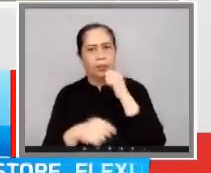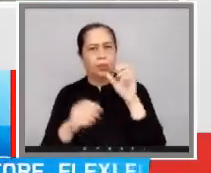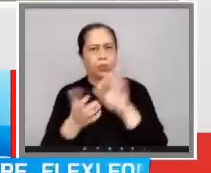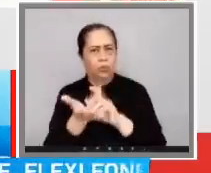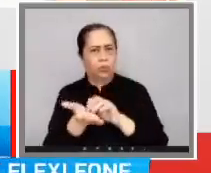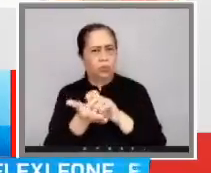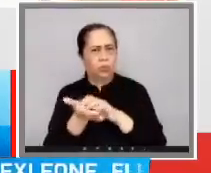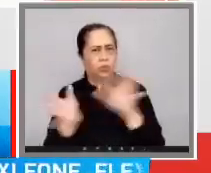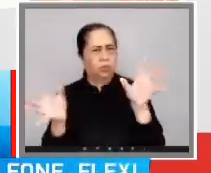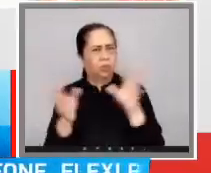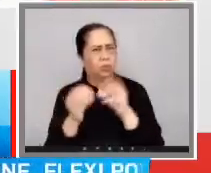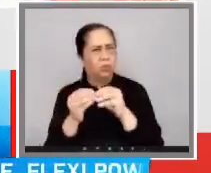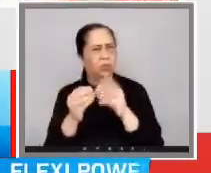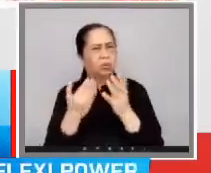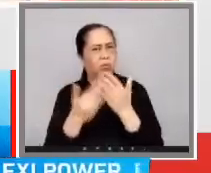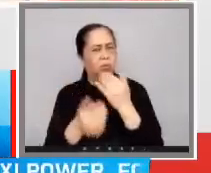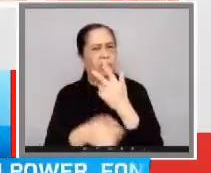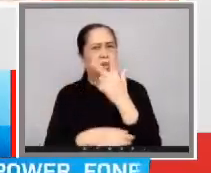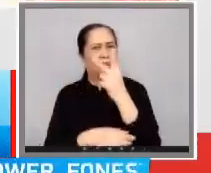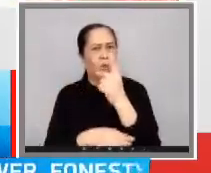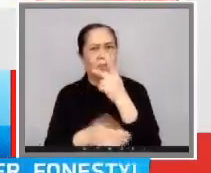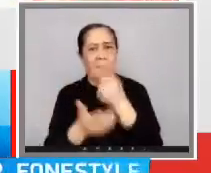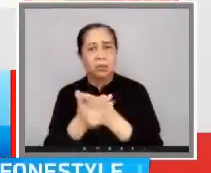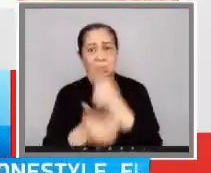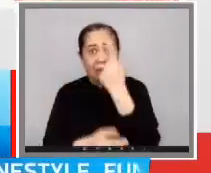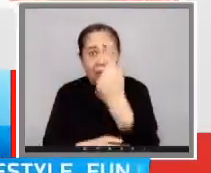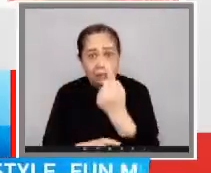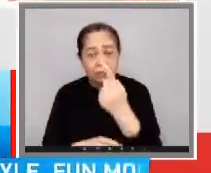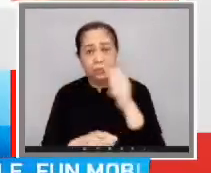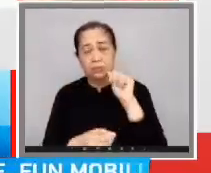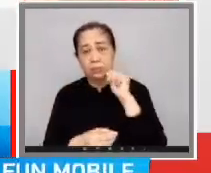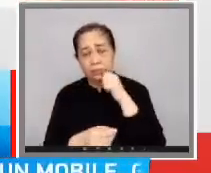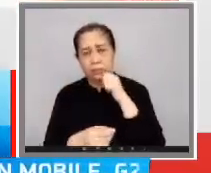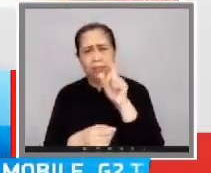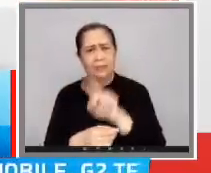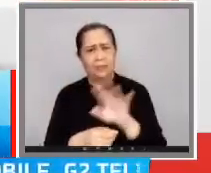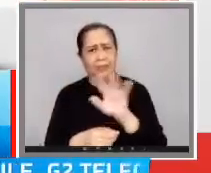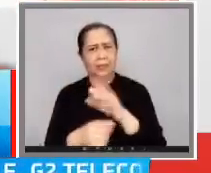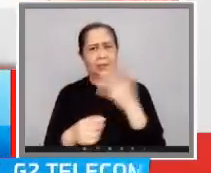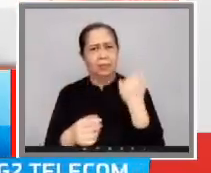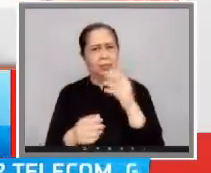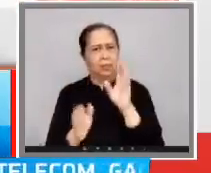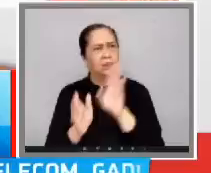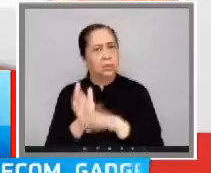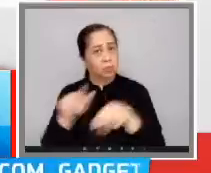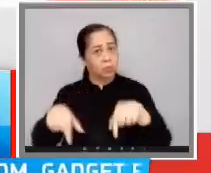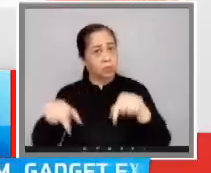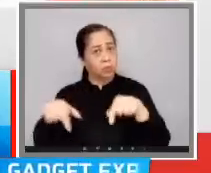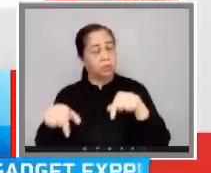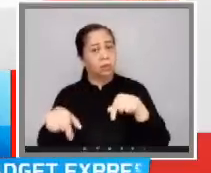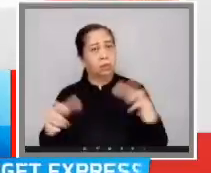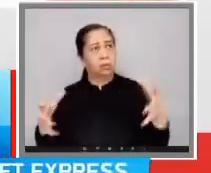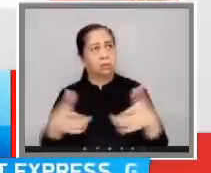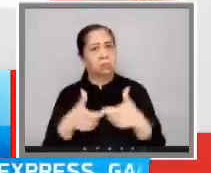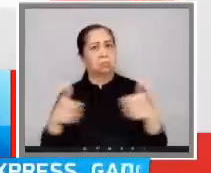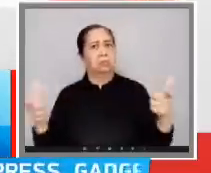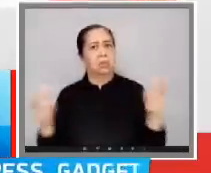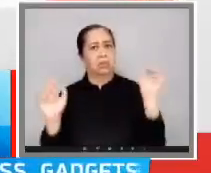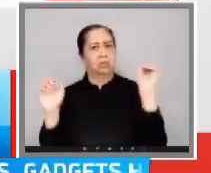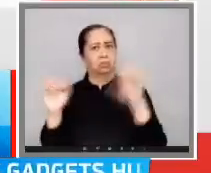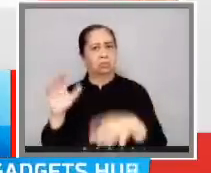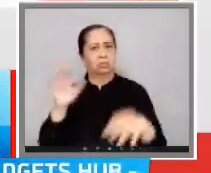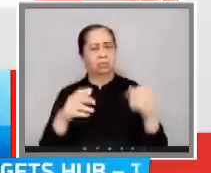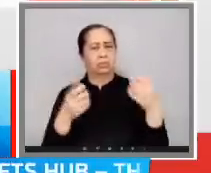Rafi, pumapatak ng 31 pesos kada isa. Na kung tutusin, Rafi, ano, mura dito sa mga ganito mga bagsakan o